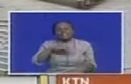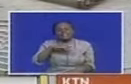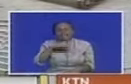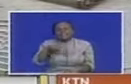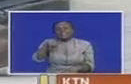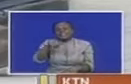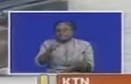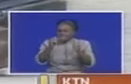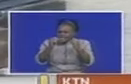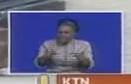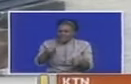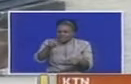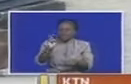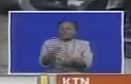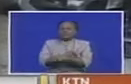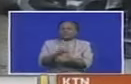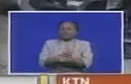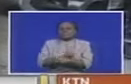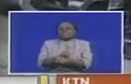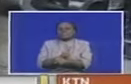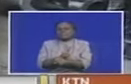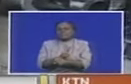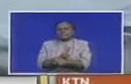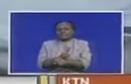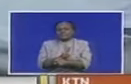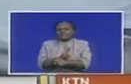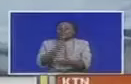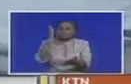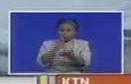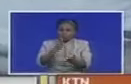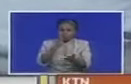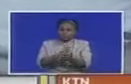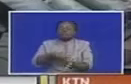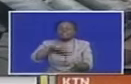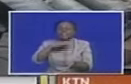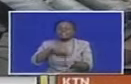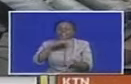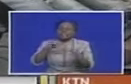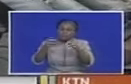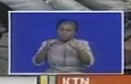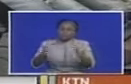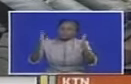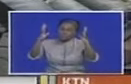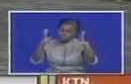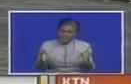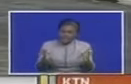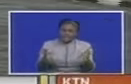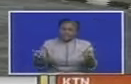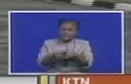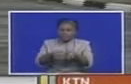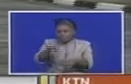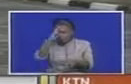hizi iwapo zingetumika kwa Wakenya wasiokuwa na hatia. Bila shaka maafa yake yangekuwa makuu. Maafisa wa